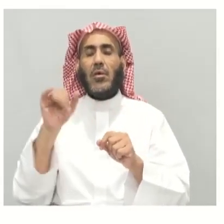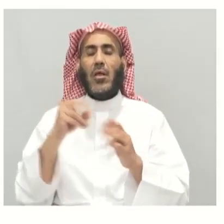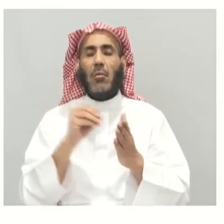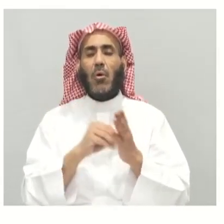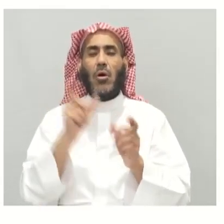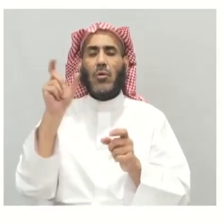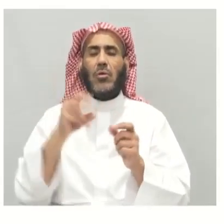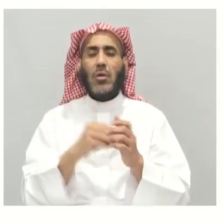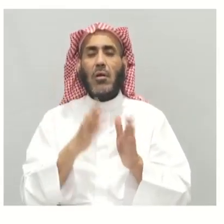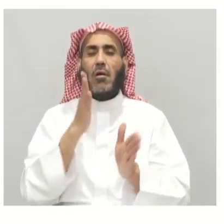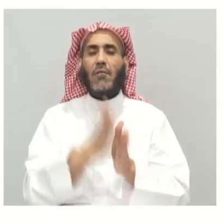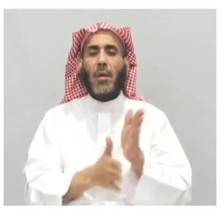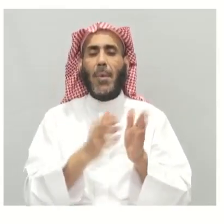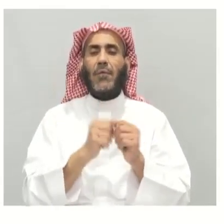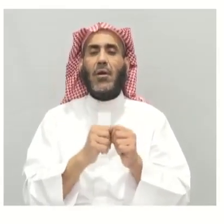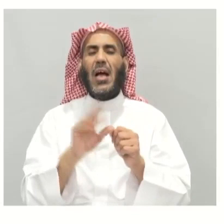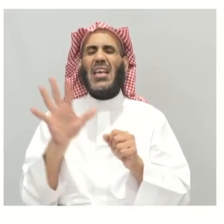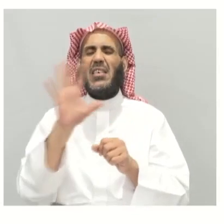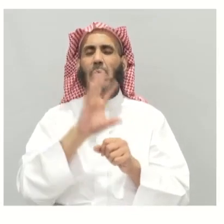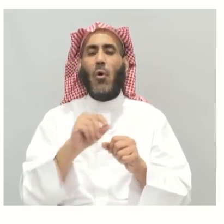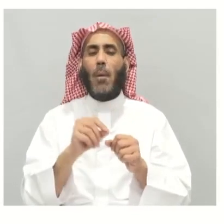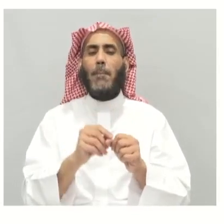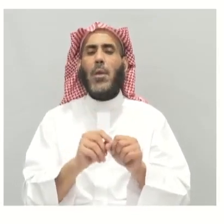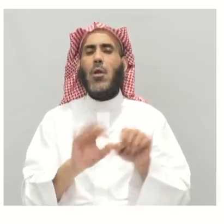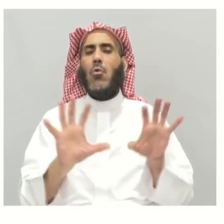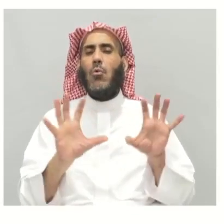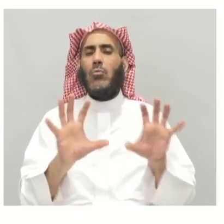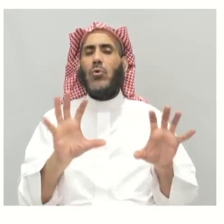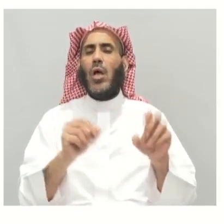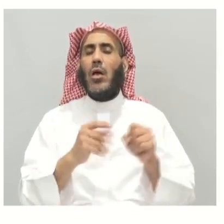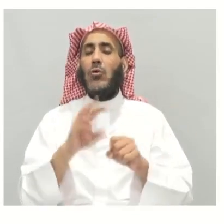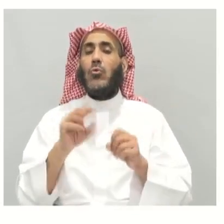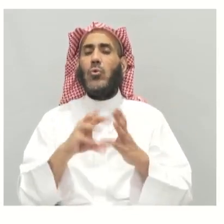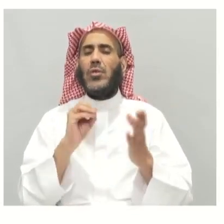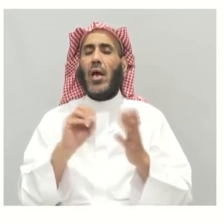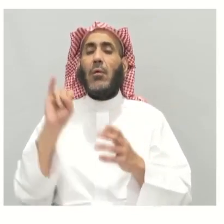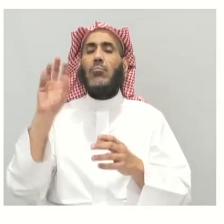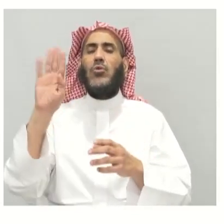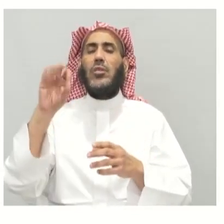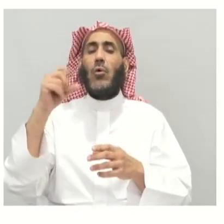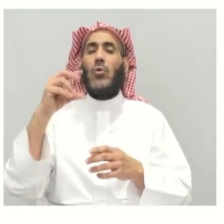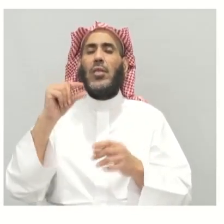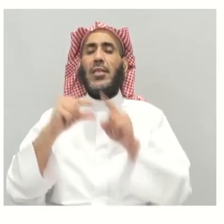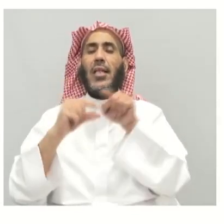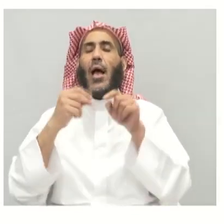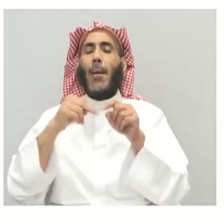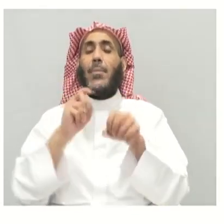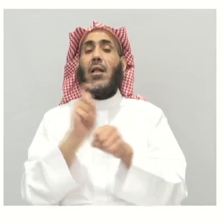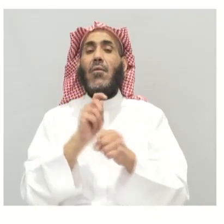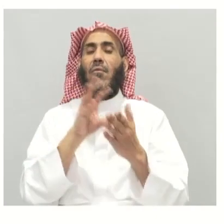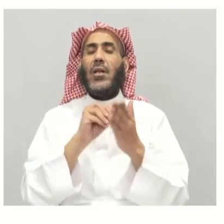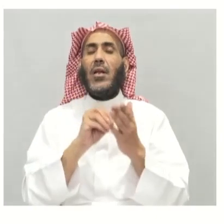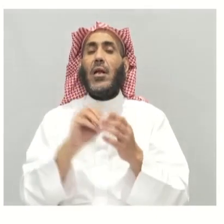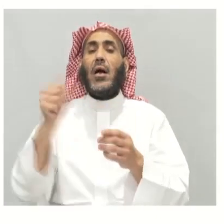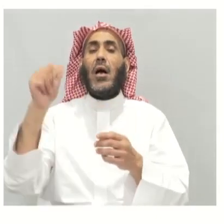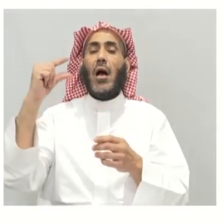الخريج مؤهلاته في ملف أشبه بالمستودع، يصاغ المشتق مستودع من الفعل، نركز،